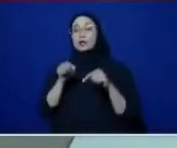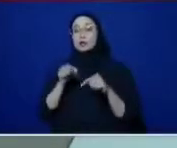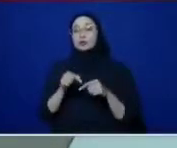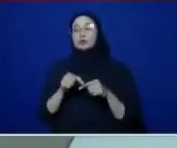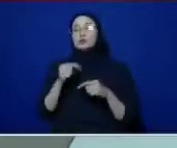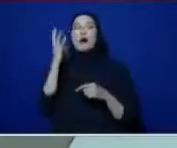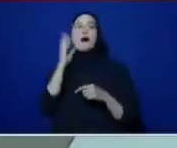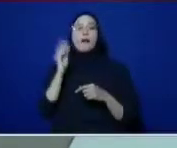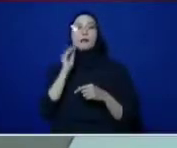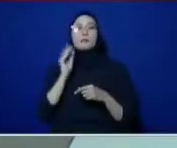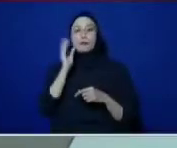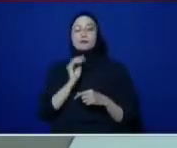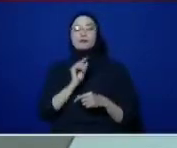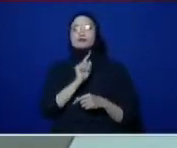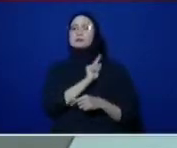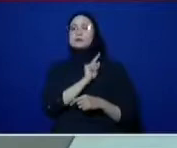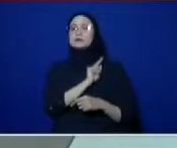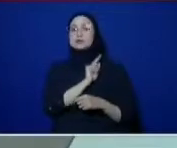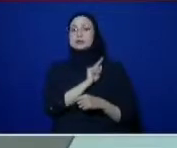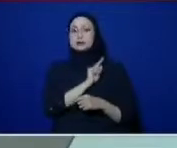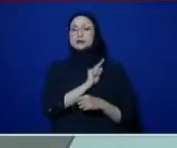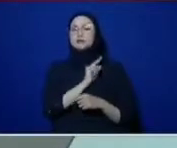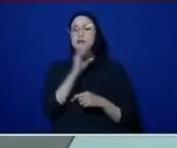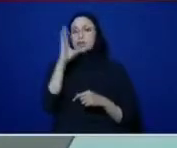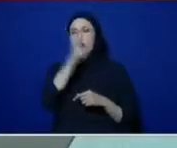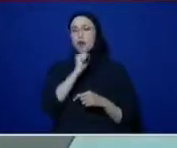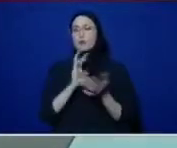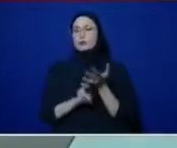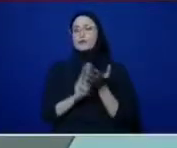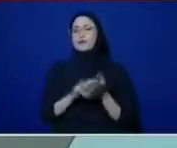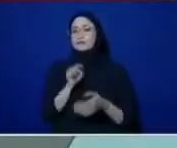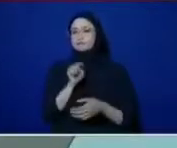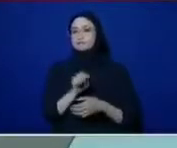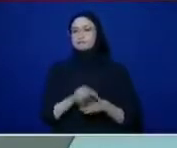kita alami dan saya sendiri mengetahui itu.